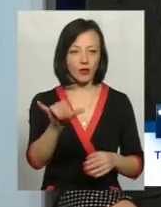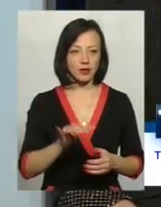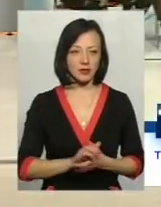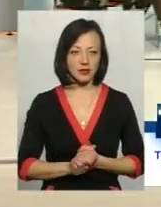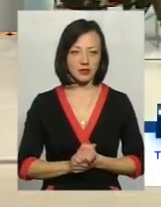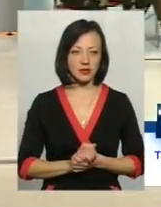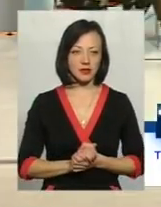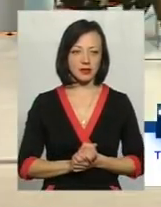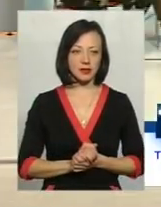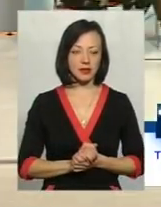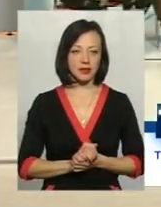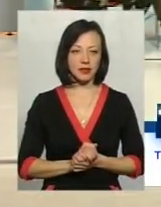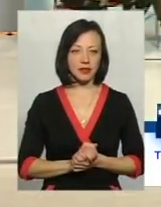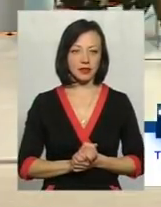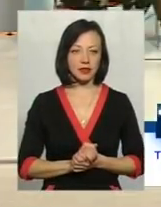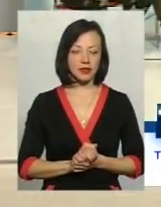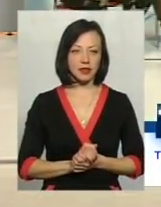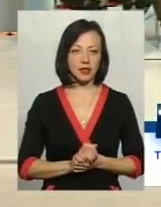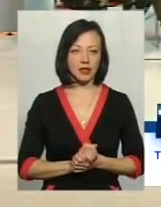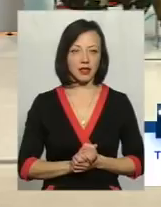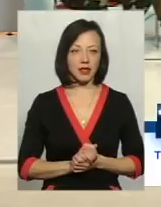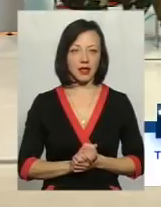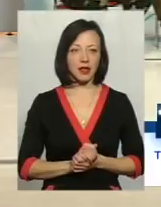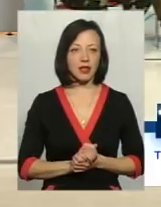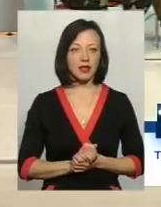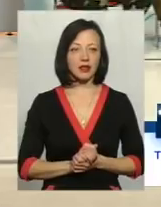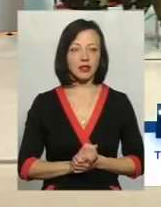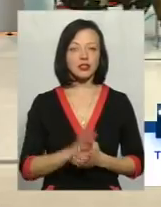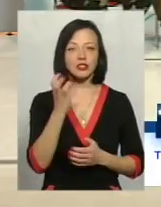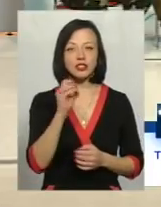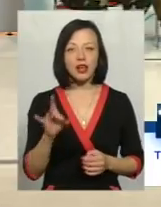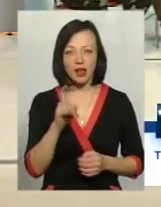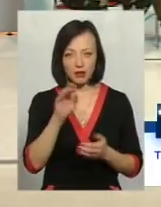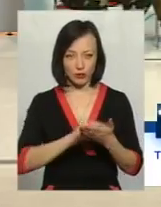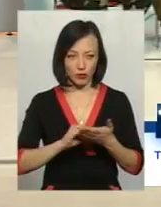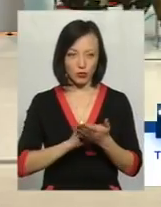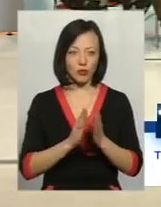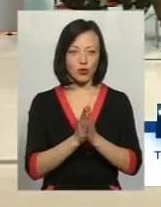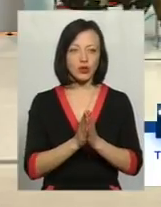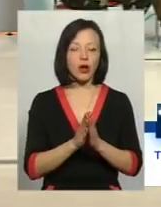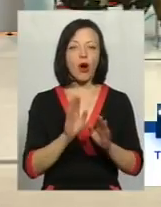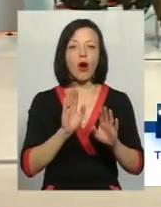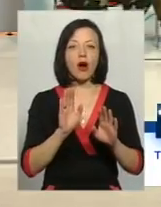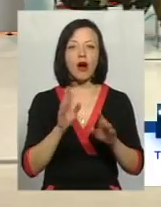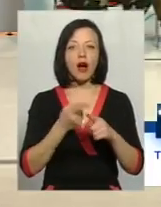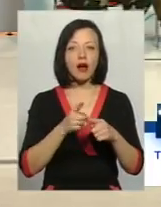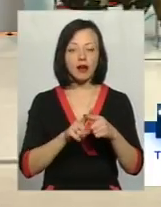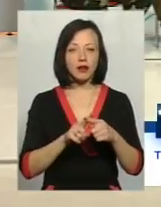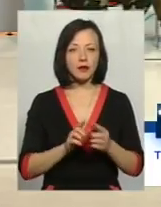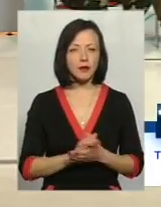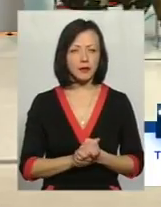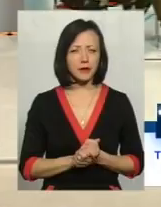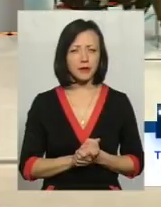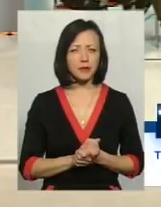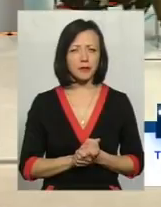питання? Так я ж об'яснив. Ще раз, будь ласка. Ви просто нашим операторам сказали, а тепер... В